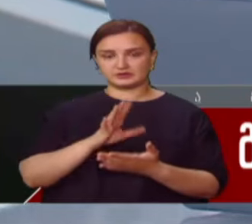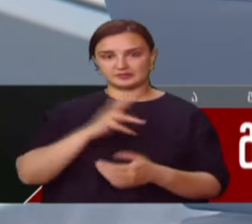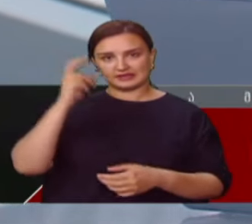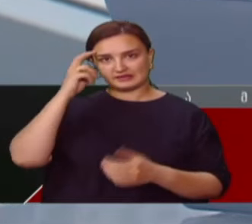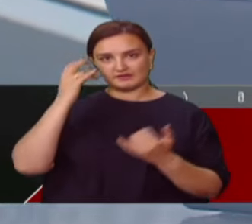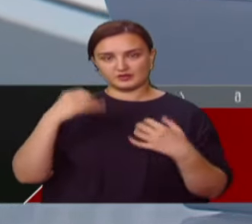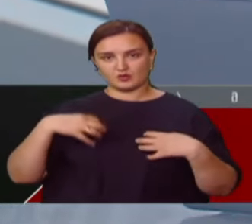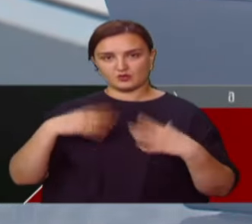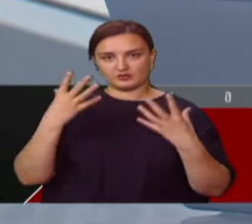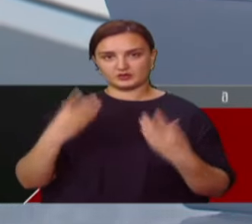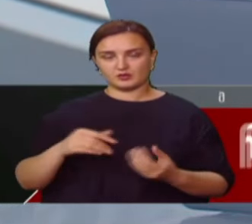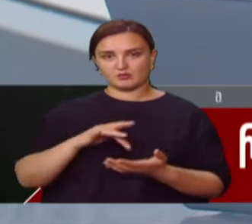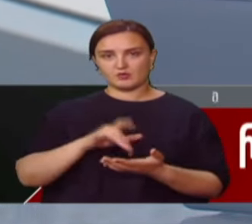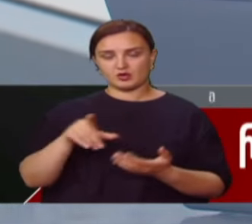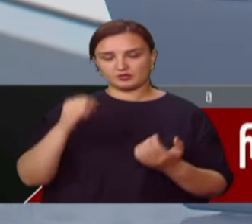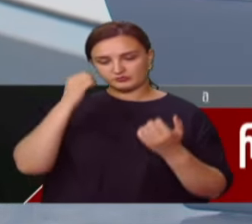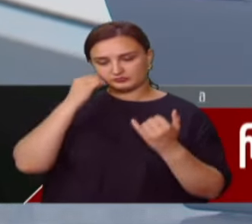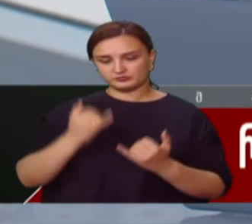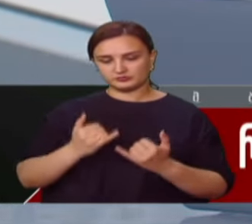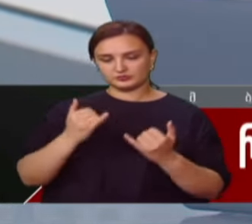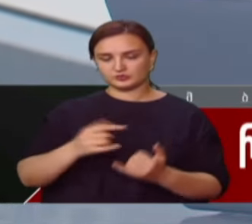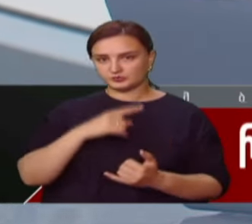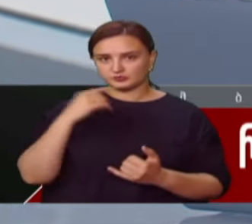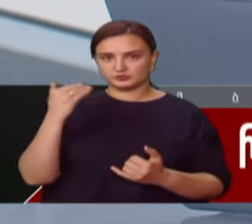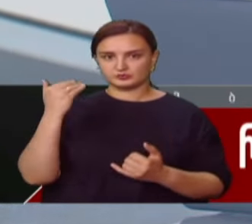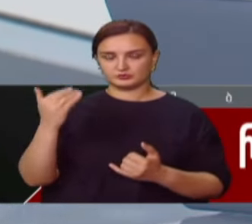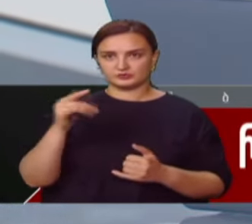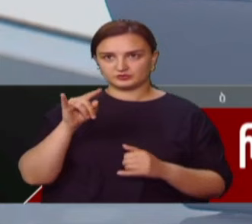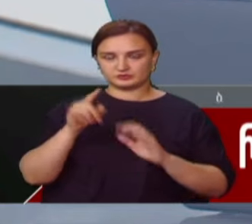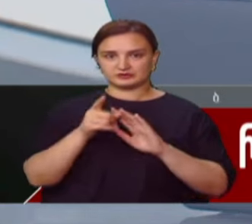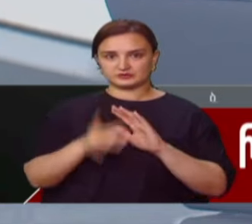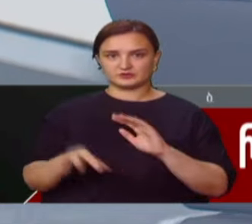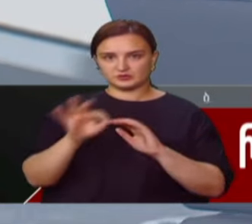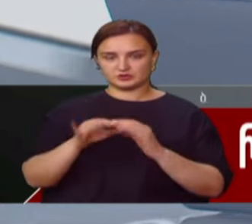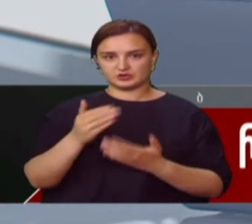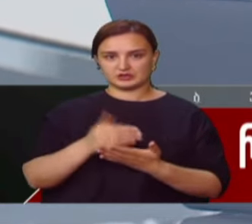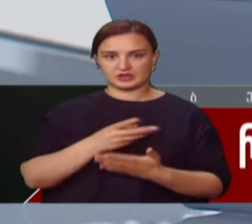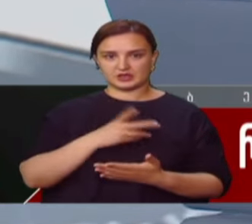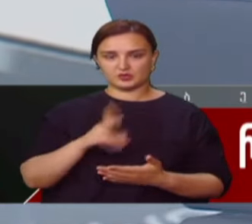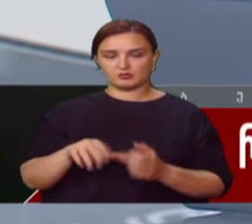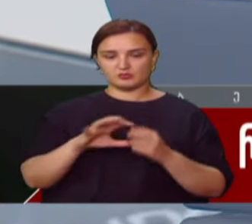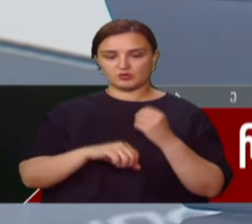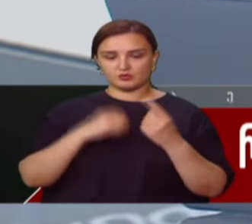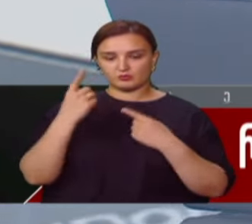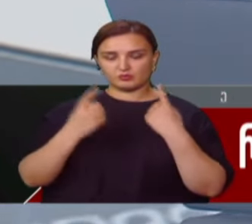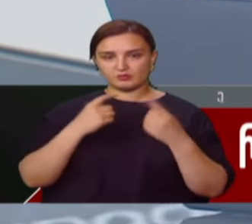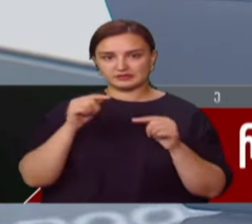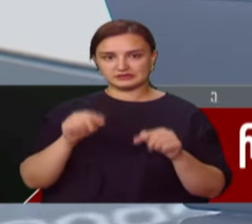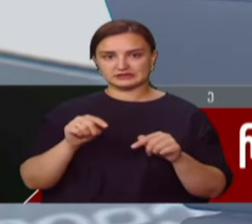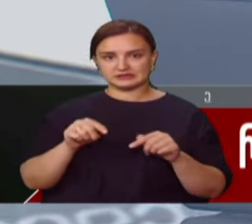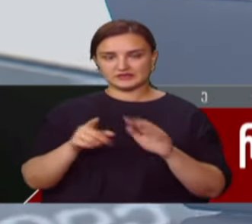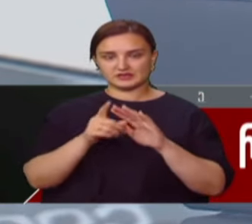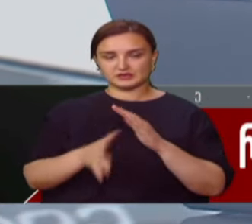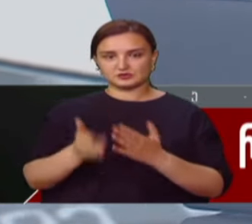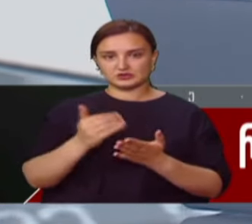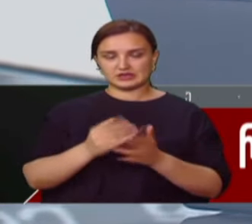Kievში დღეს გლობის დღეა. Მოქალაქეები პატივს მიაგებენ რუსეთის მიერ განხორციელებული სარაკეტო თავდასხმის შედეგად დაღუპულებს. Ბოლო ინფორმაციით, აღნიშნული თავდასხმის